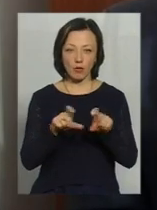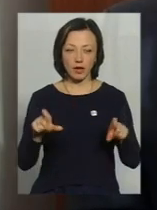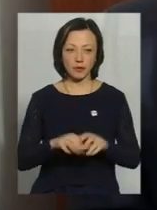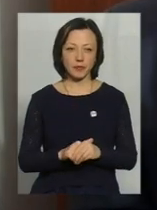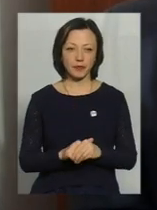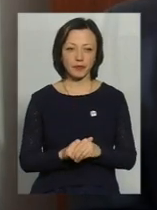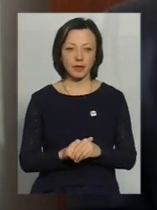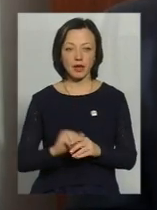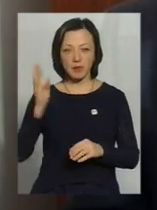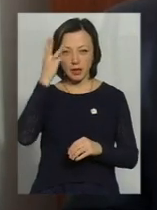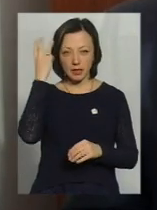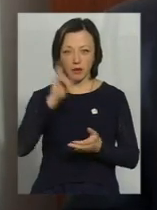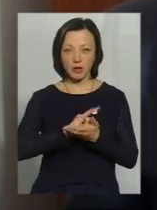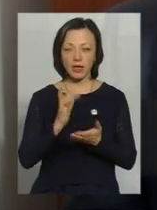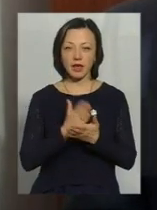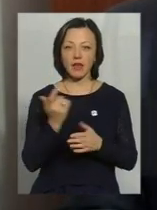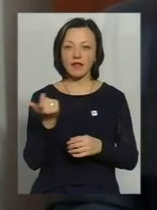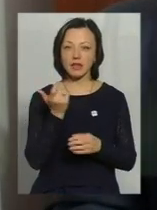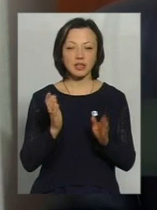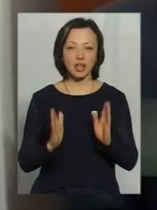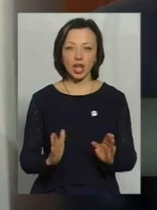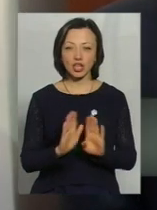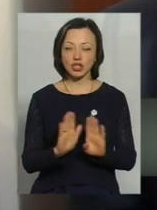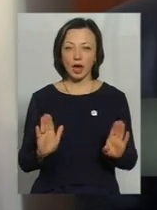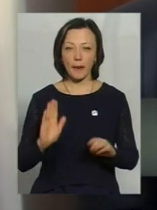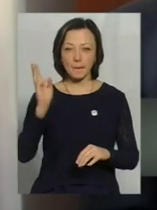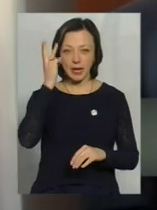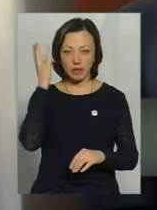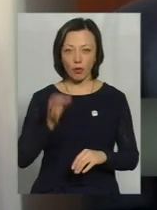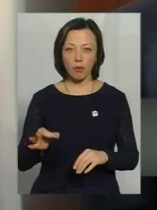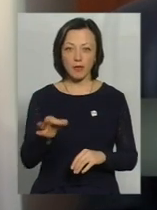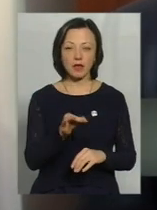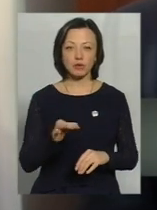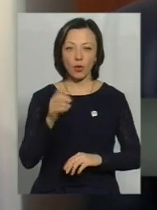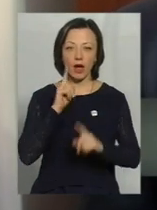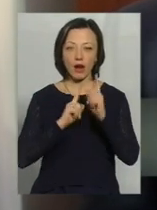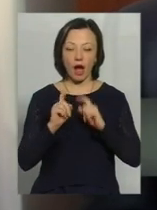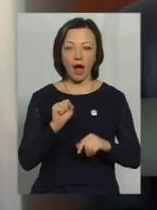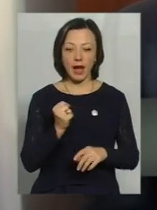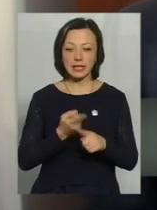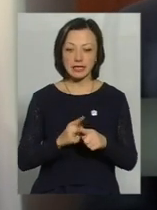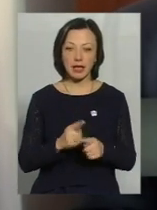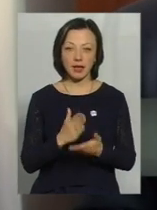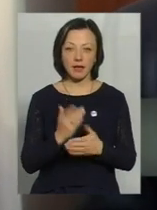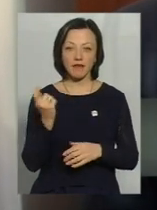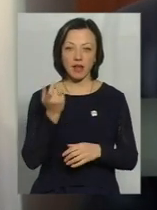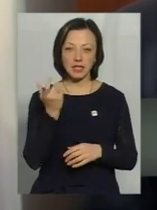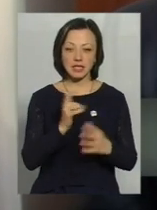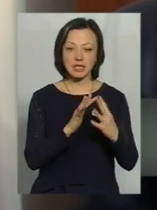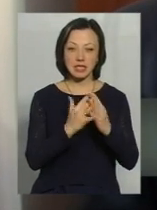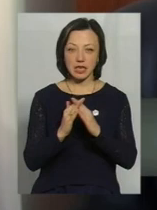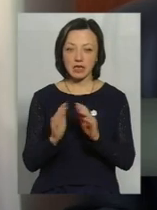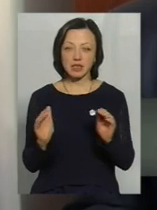КП «Аеропорт Хмельницький» є власністю не лише Хмельницької обласної ради, а це є власністю і сіл,